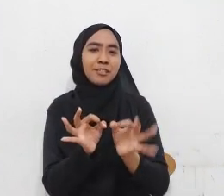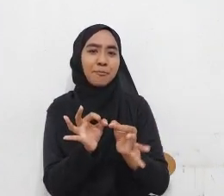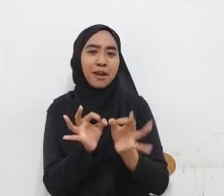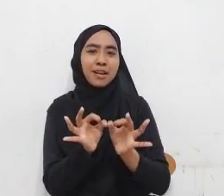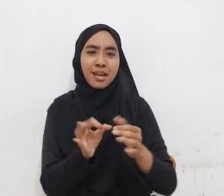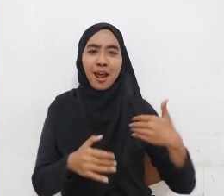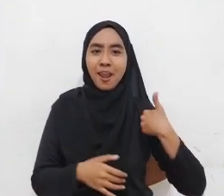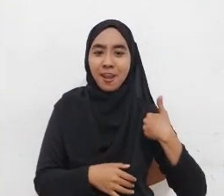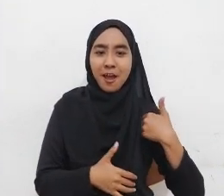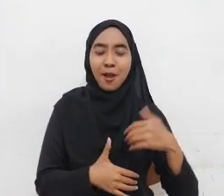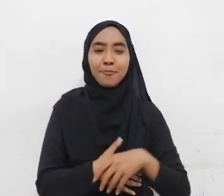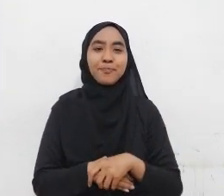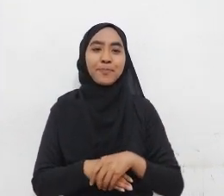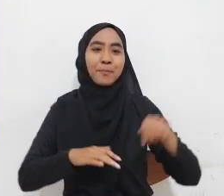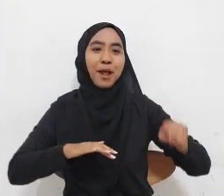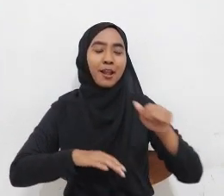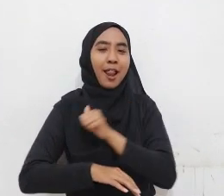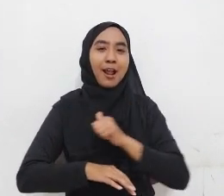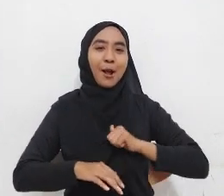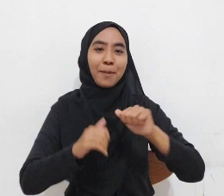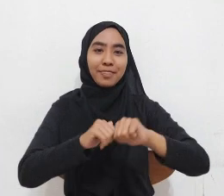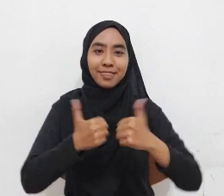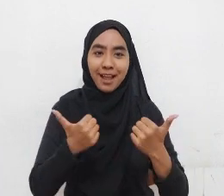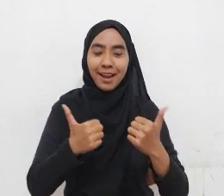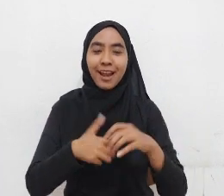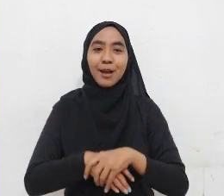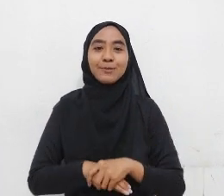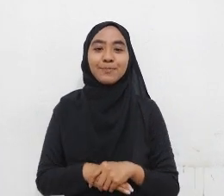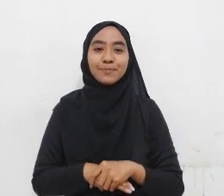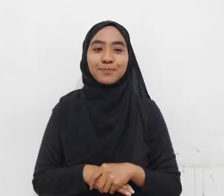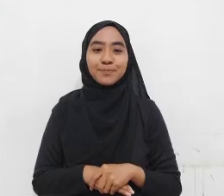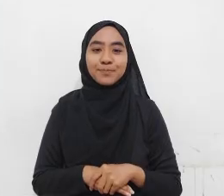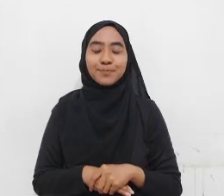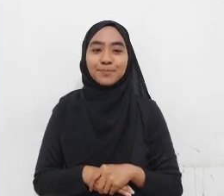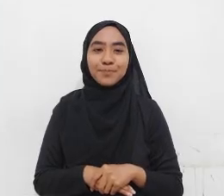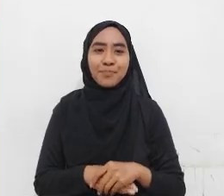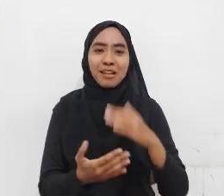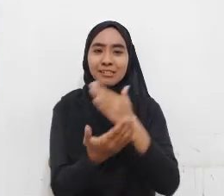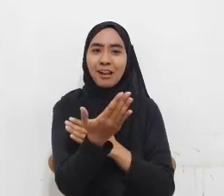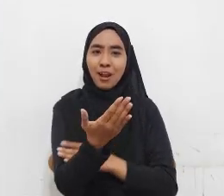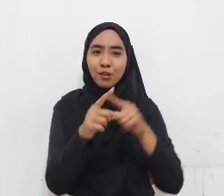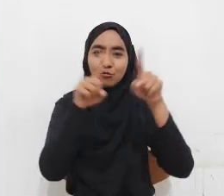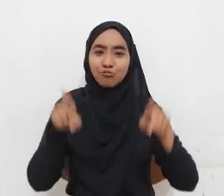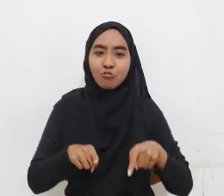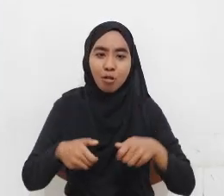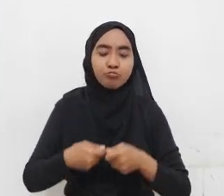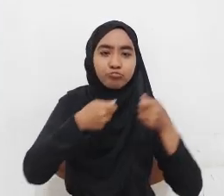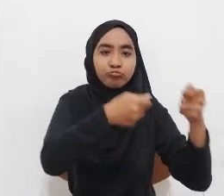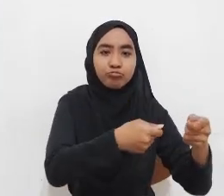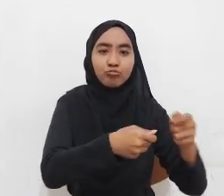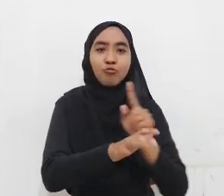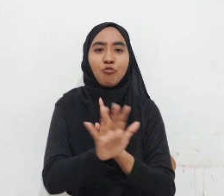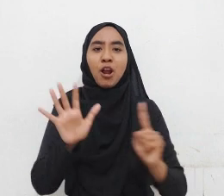dengan peraga berbahasa isyarat di Pengadilan Agama Tangerang bagian ketiga. Syarat